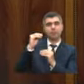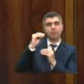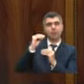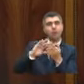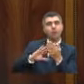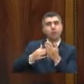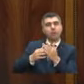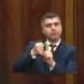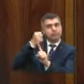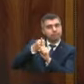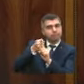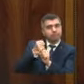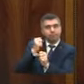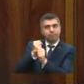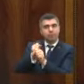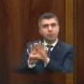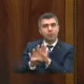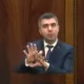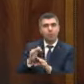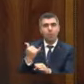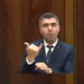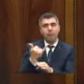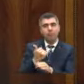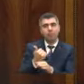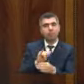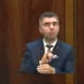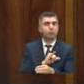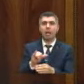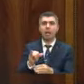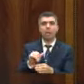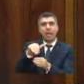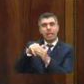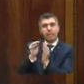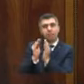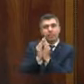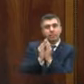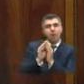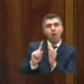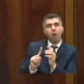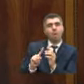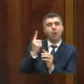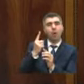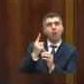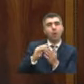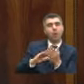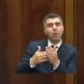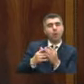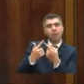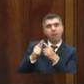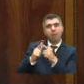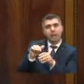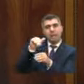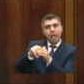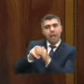الجميع. لا شيء أصبح مهما لدى مكونات الأغلبية إلا السعي بلا هوادة إلى ضمان